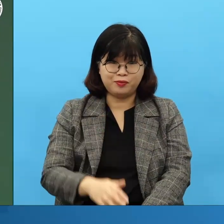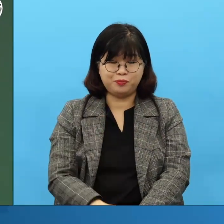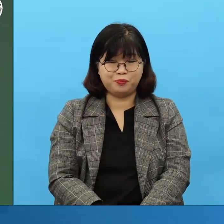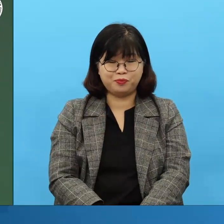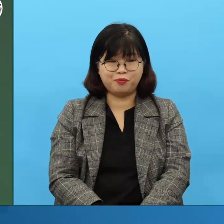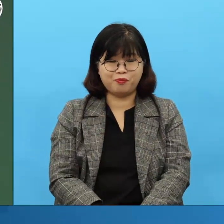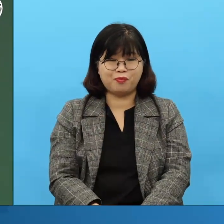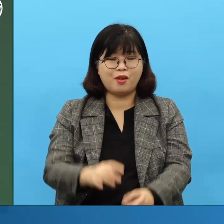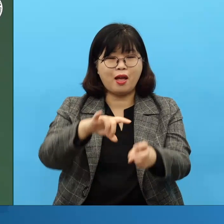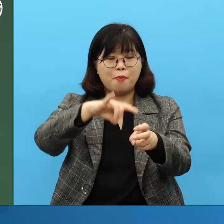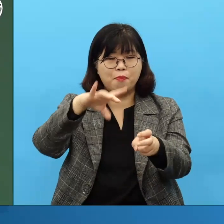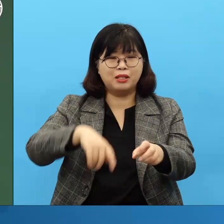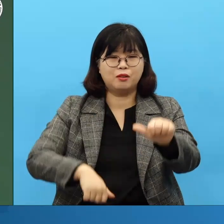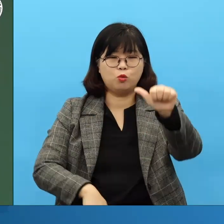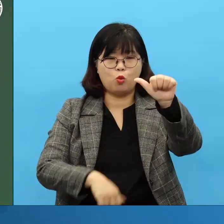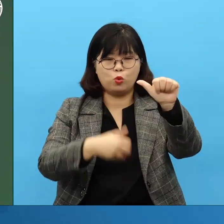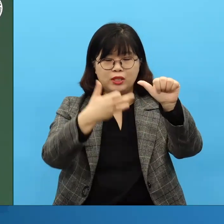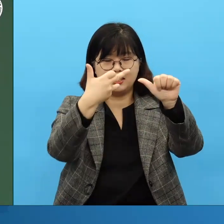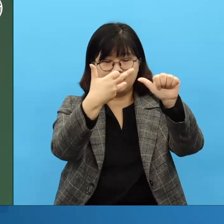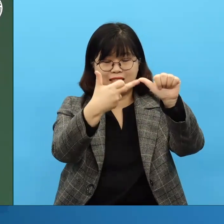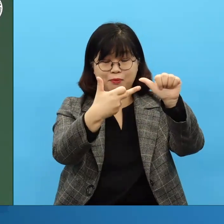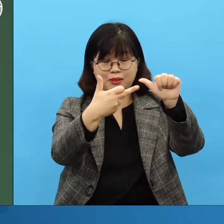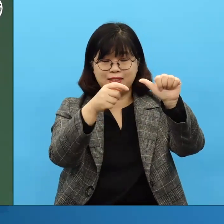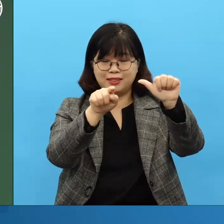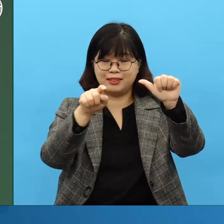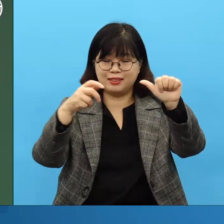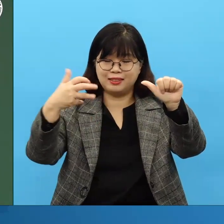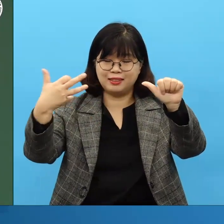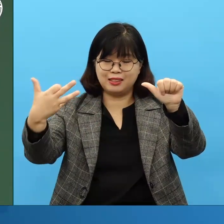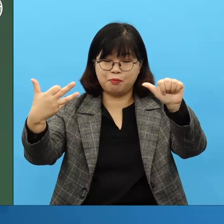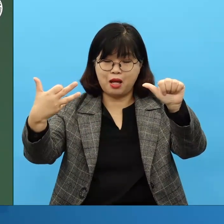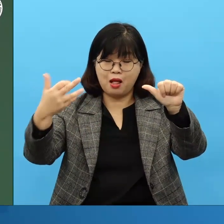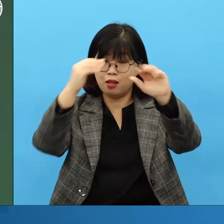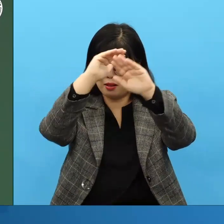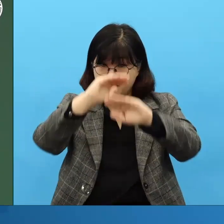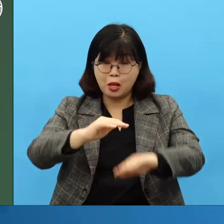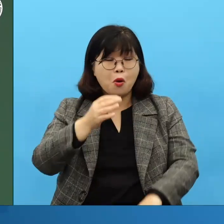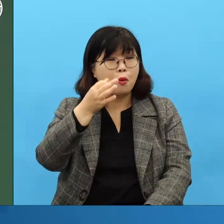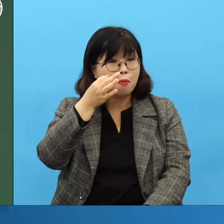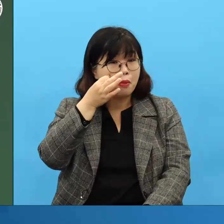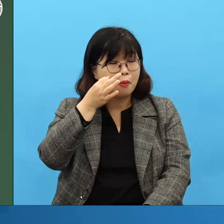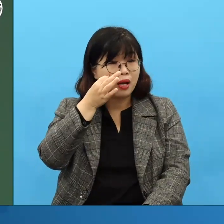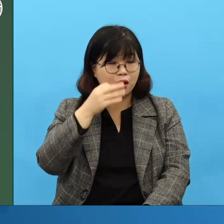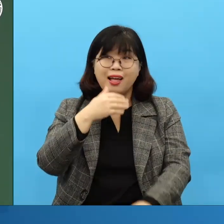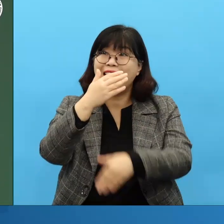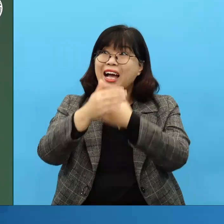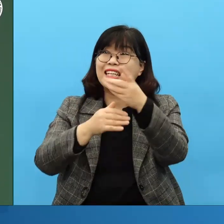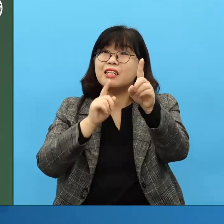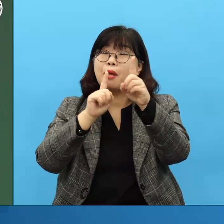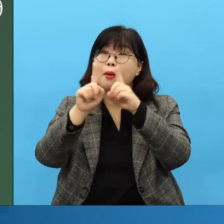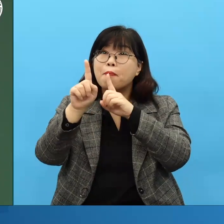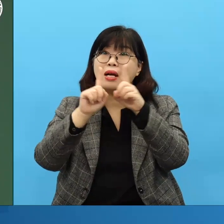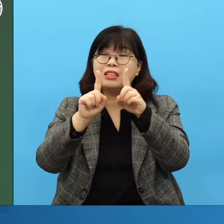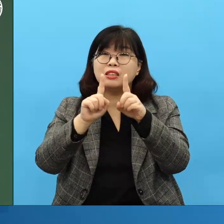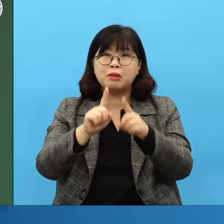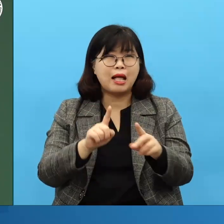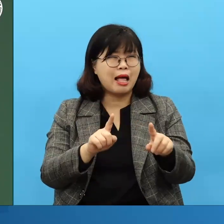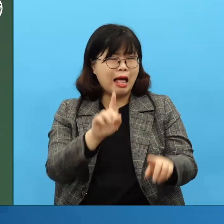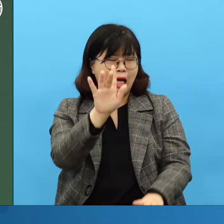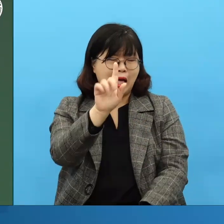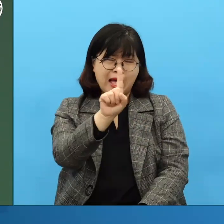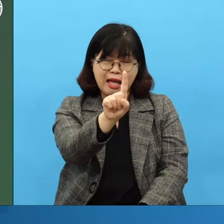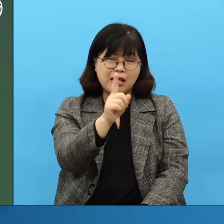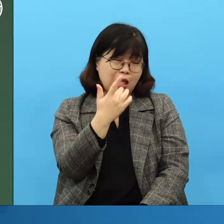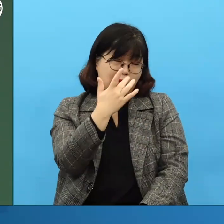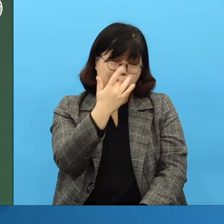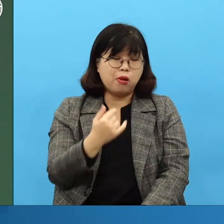18절에 보니까 말씀에 1.1획도 없어지지 아니하고 다 이루어진다고 그랬어요. And it says in Matthew 5:17-18, not the smallest letter,